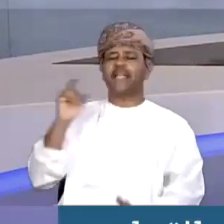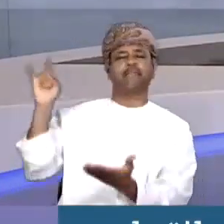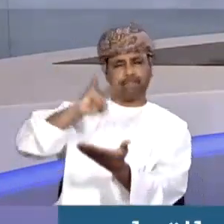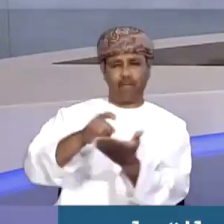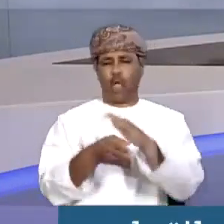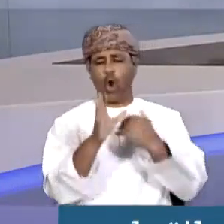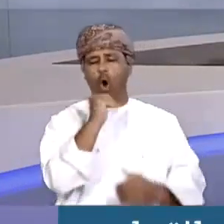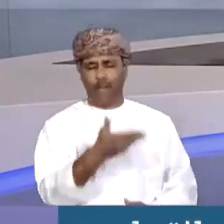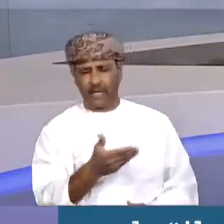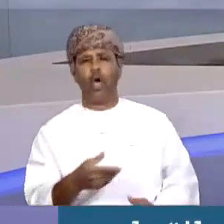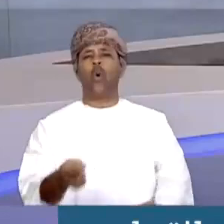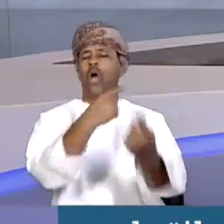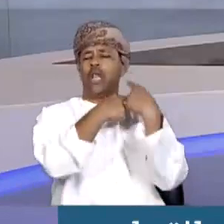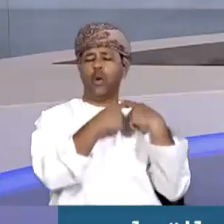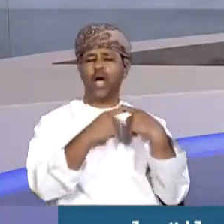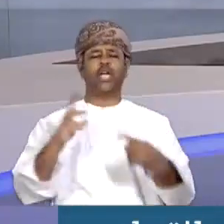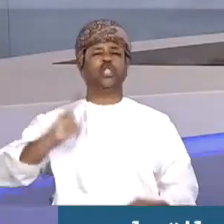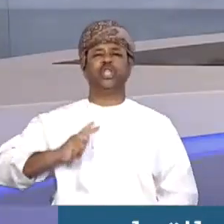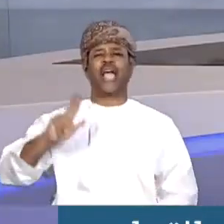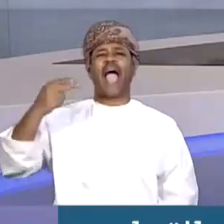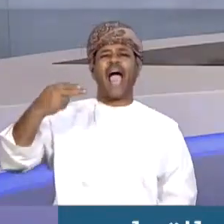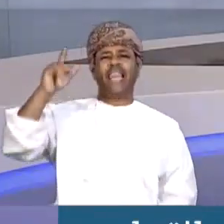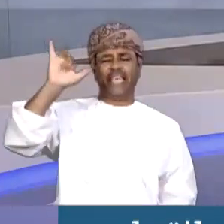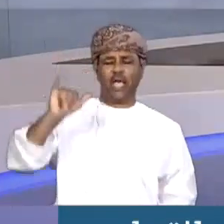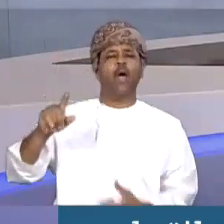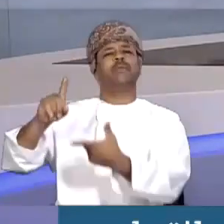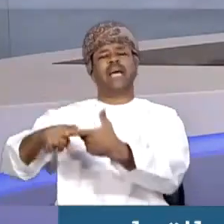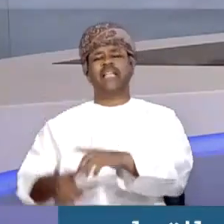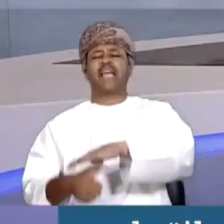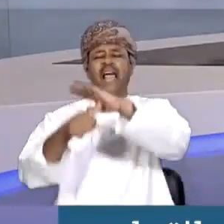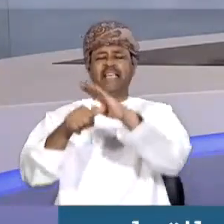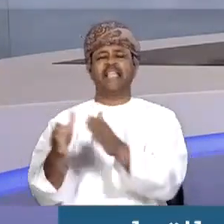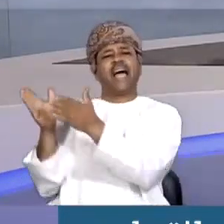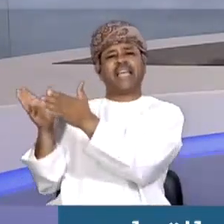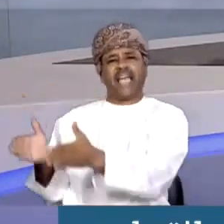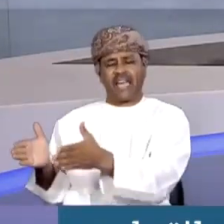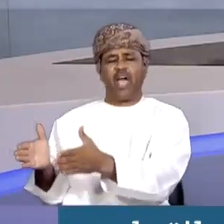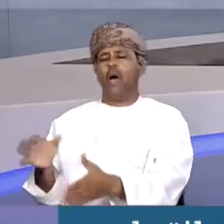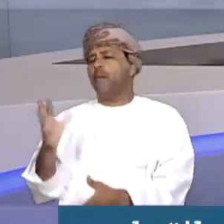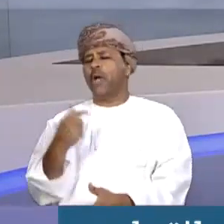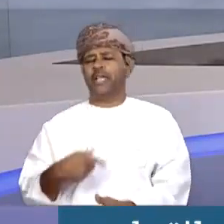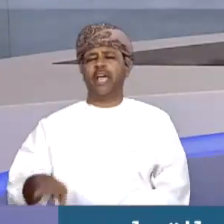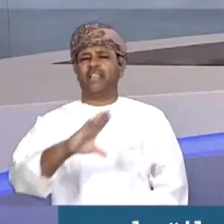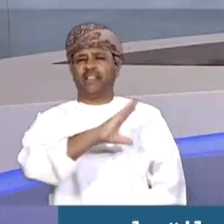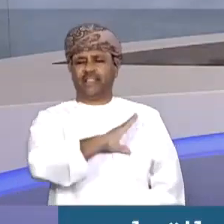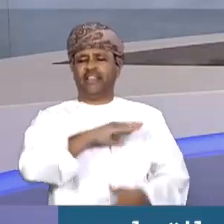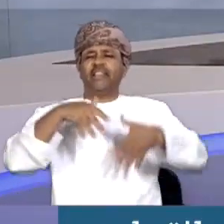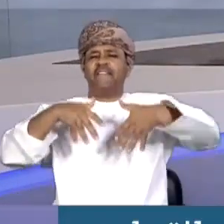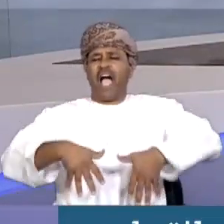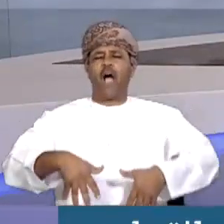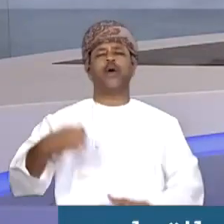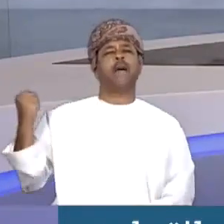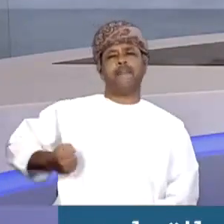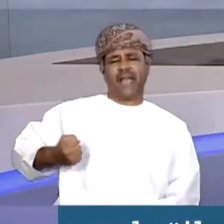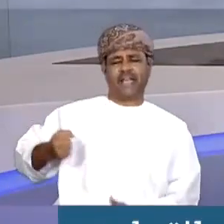المتحدة، واللواء الركن الشيخ علي بن راشد الخليفة مساعد رئيس هيئة الأركان للقوى البشرية بقوة الدفاع بمملكة